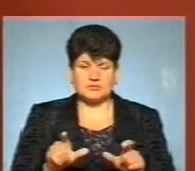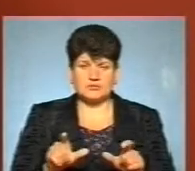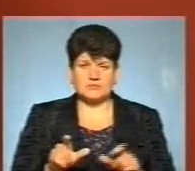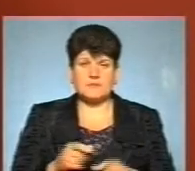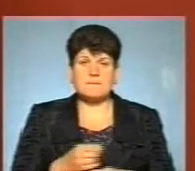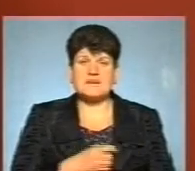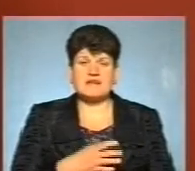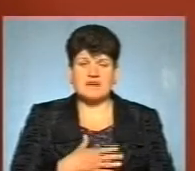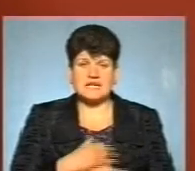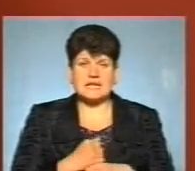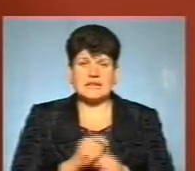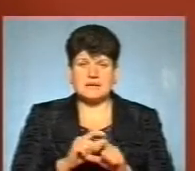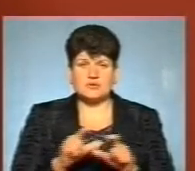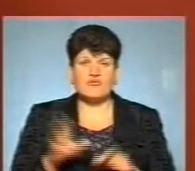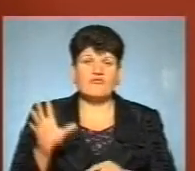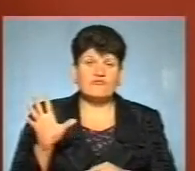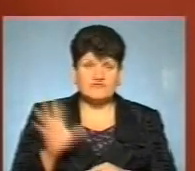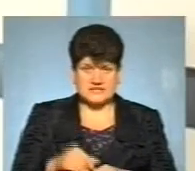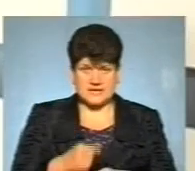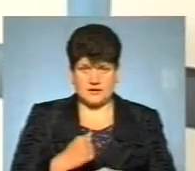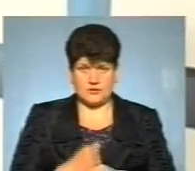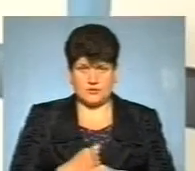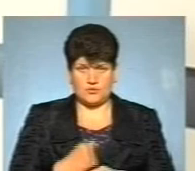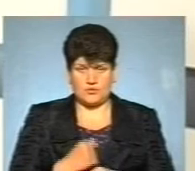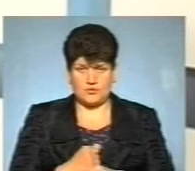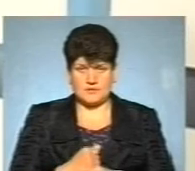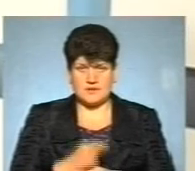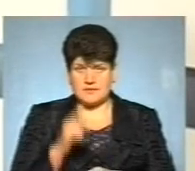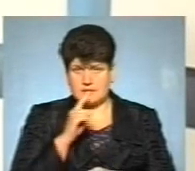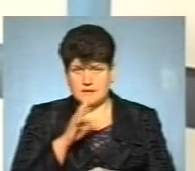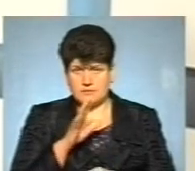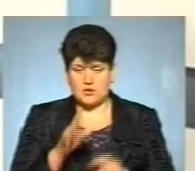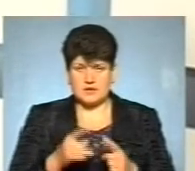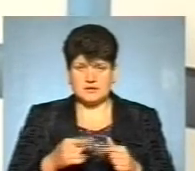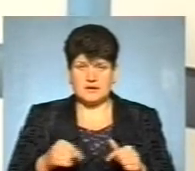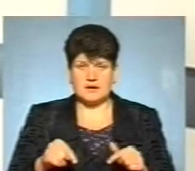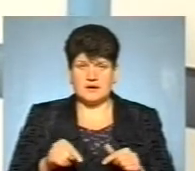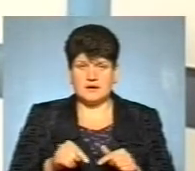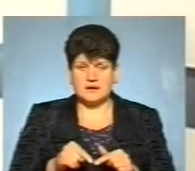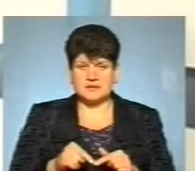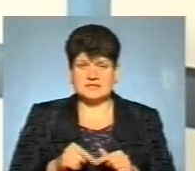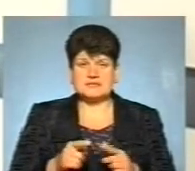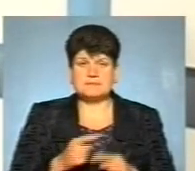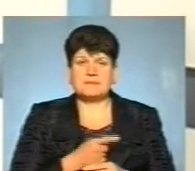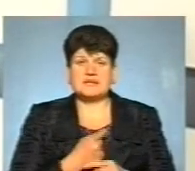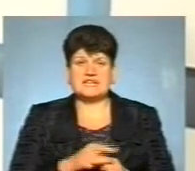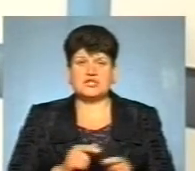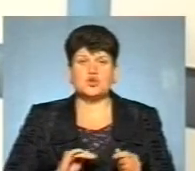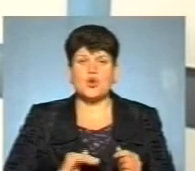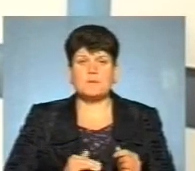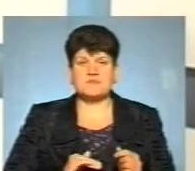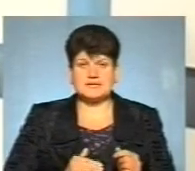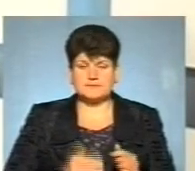приватні лабораторії в нас все роблять, тому що непогана галузь медичного бізнесу. Але